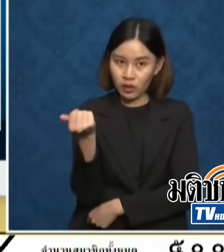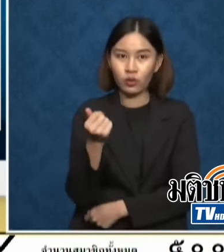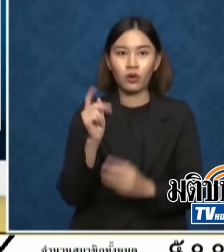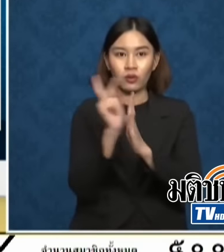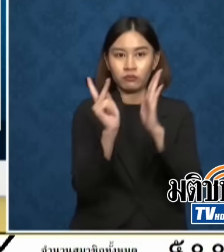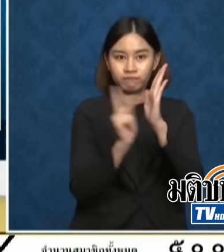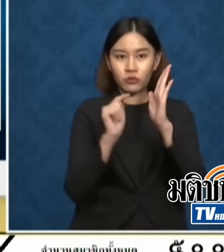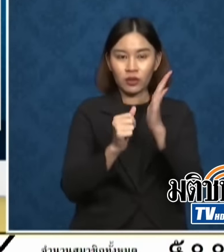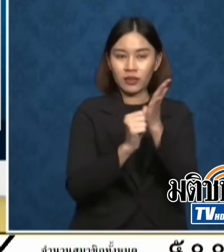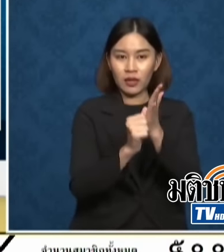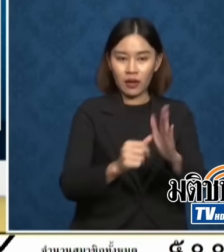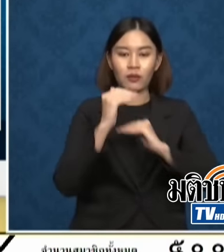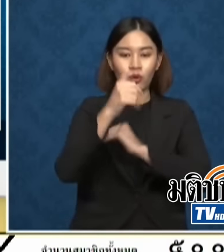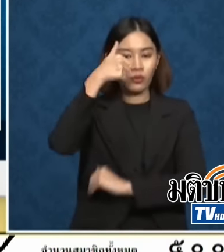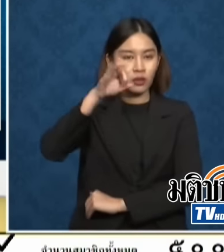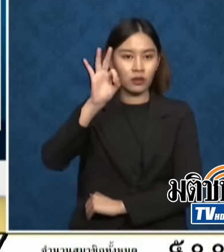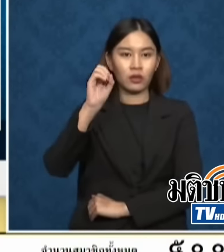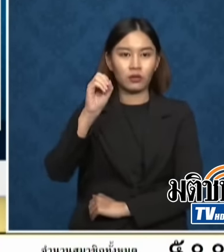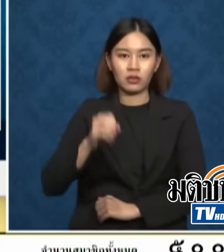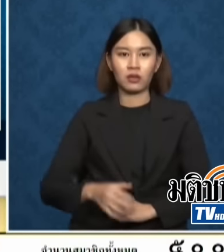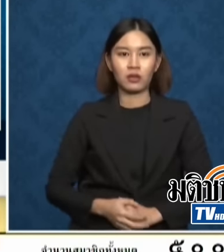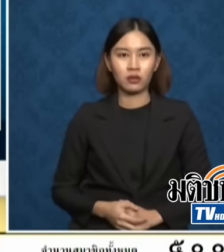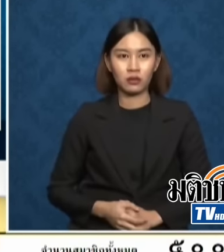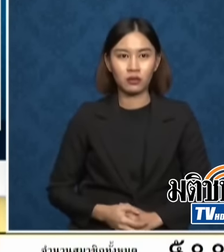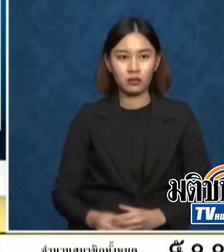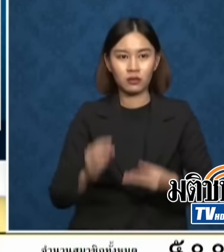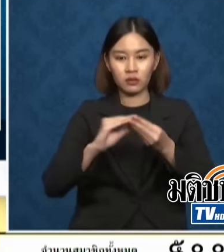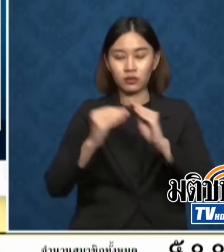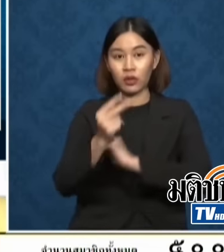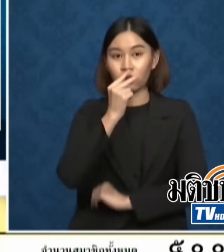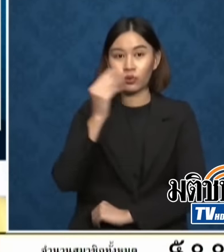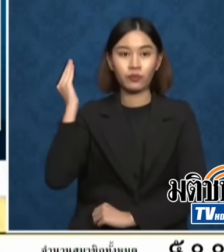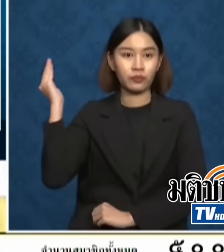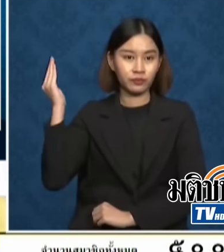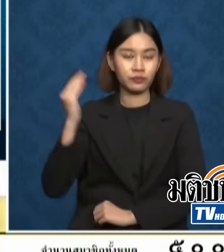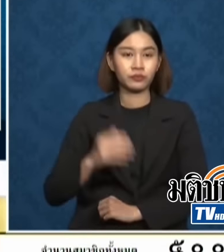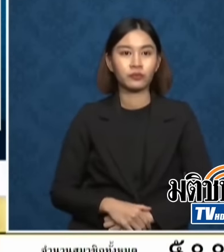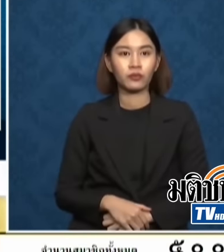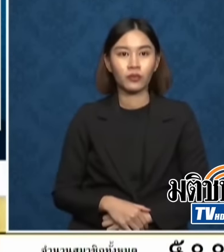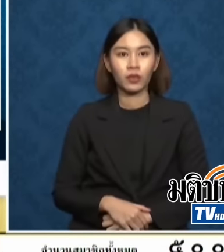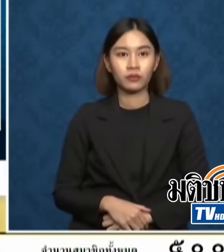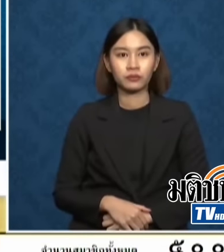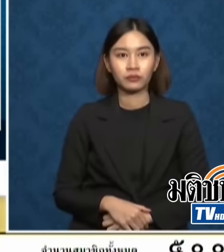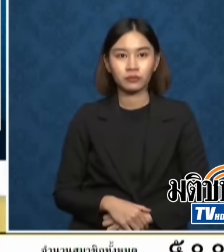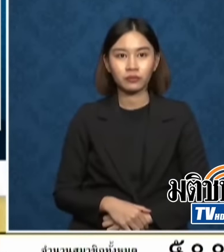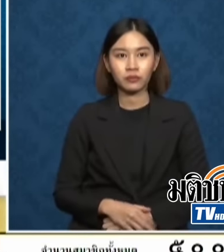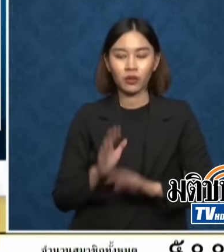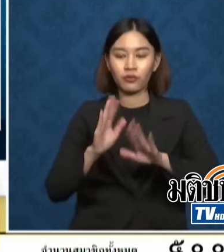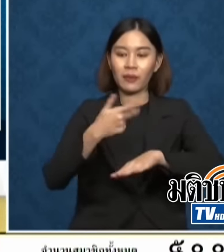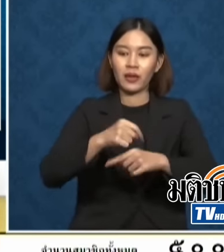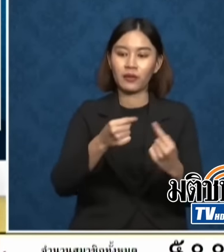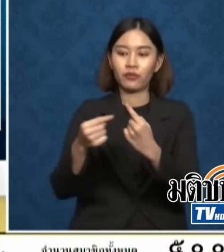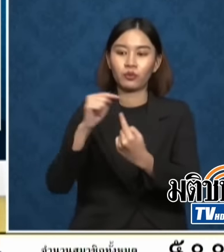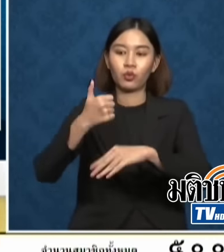ยกฎหมายลูกต้องแก้ให้ได้ภายใน90วันดูตัวเลขสิครับท่านประธานดูตัวเลขสิครับท่านรัฐมนตรีผ่านไปยังท่านประธานผ่านไปยังท่าน